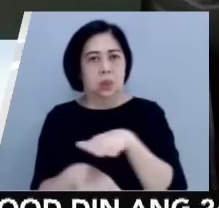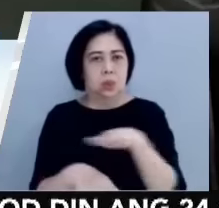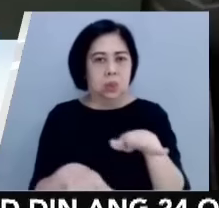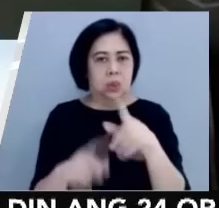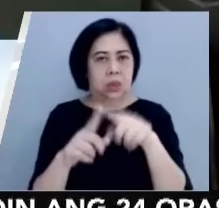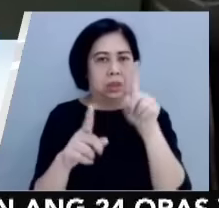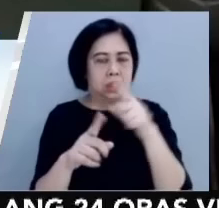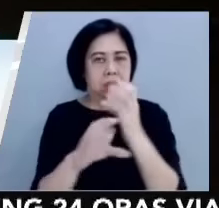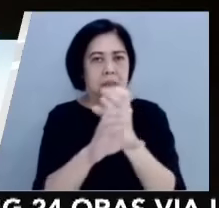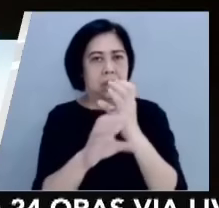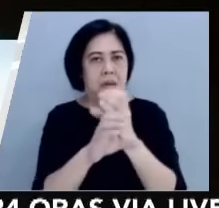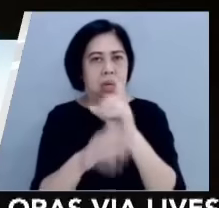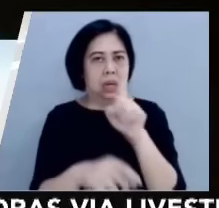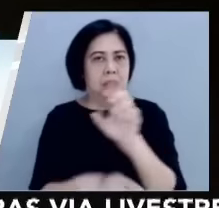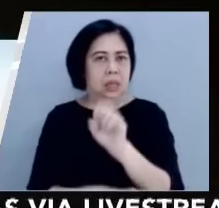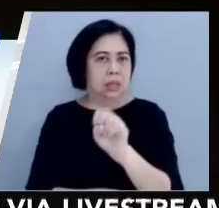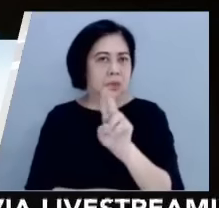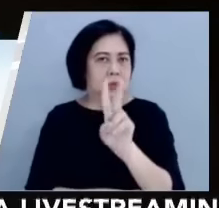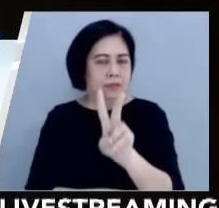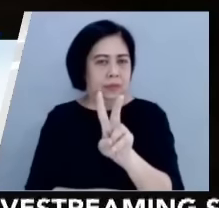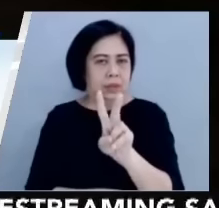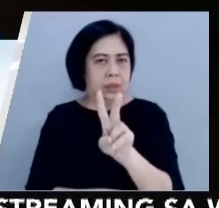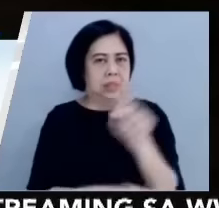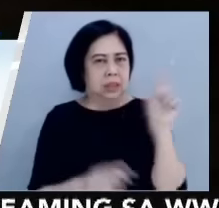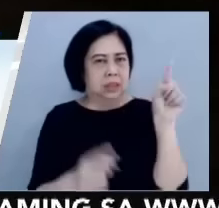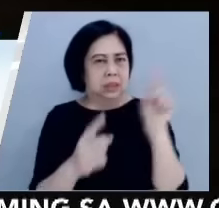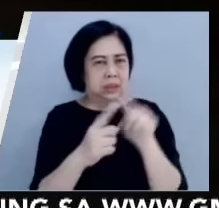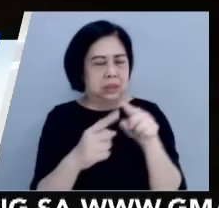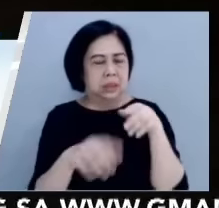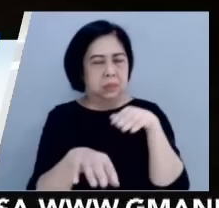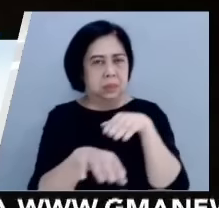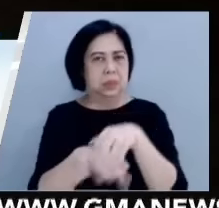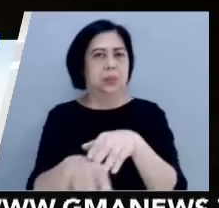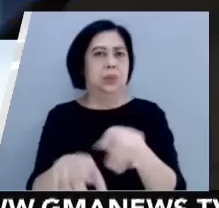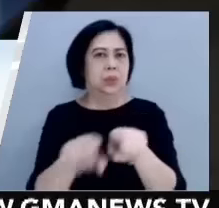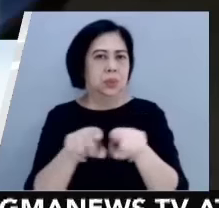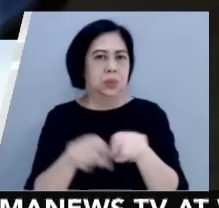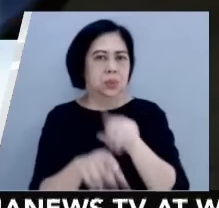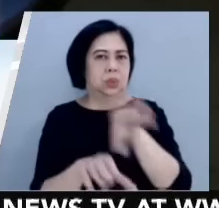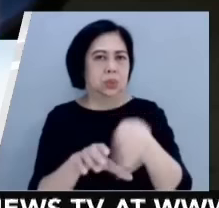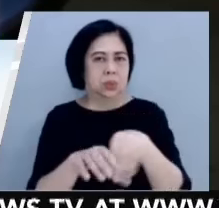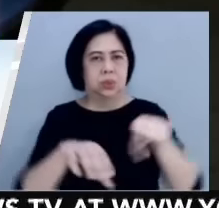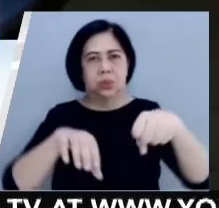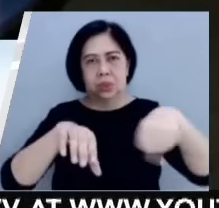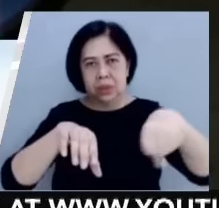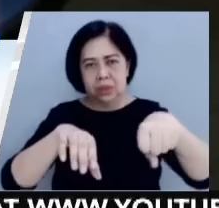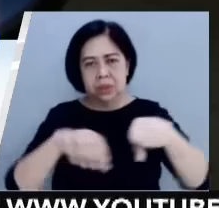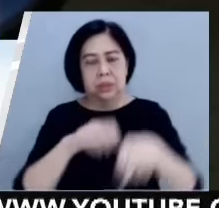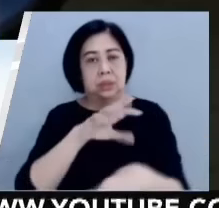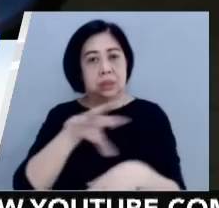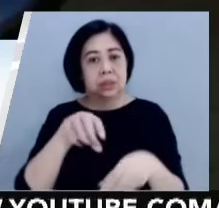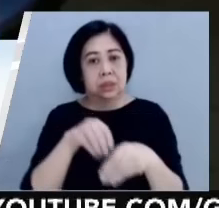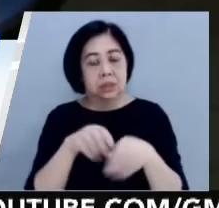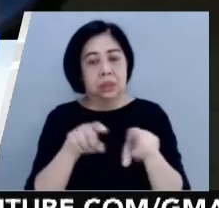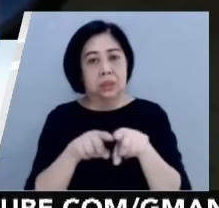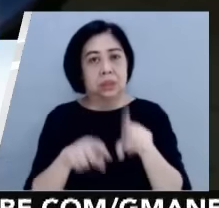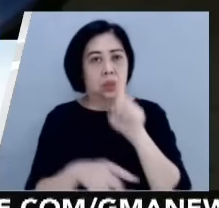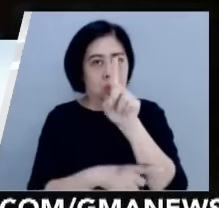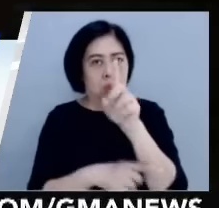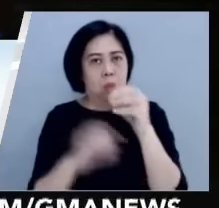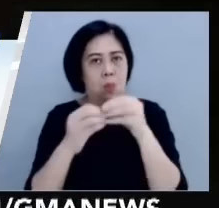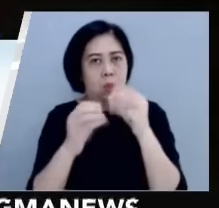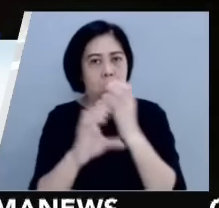kotse at isang SUV hanggang sa masalpok at maararo na niya ang tricycle. Nadamay din sa aksidente ang isa pang kotse at isang